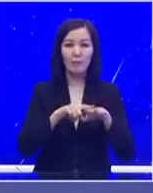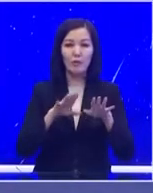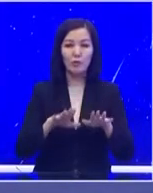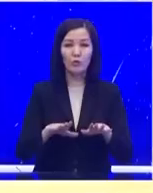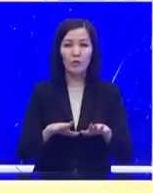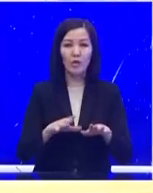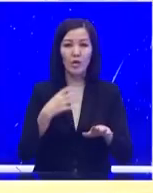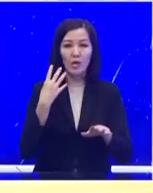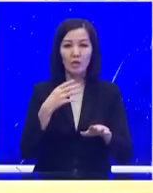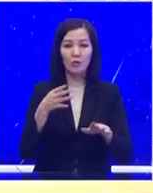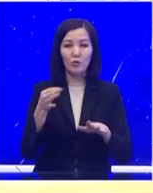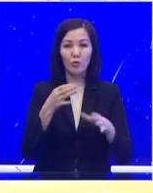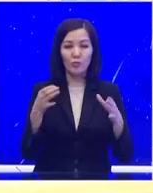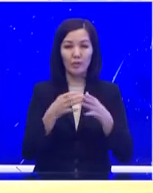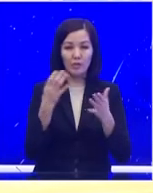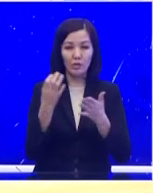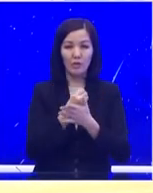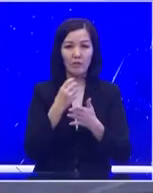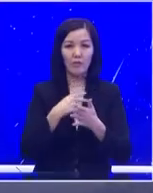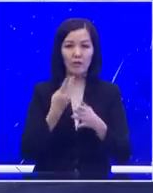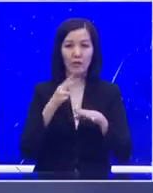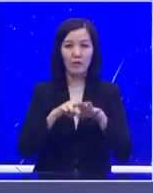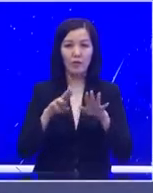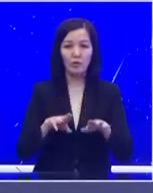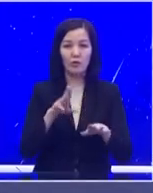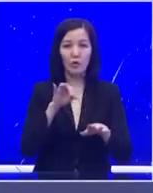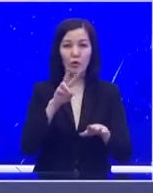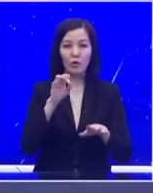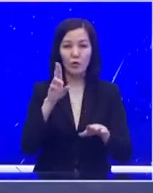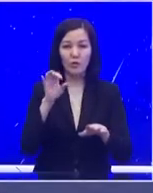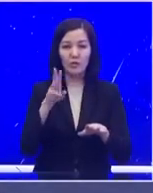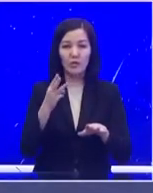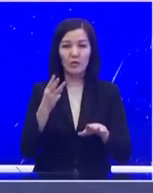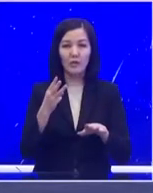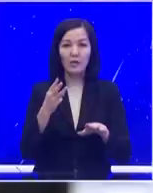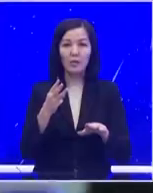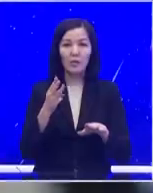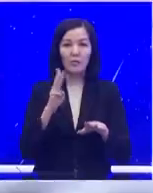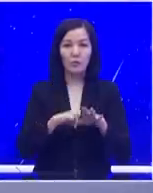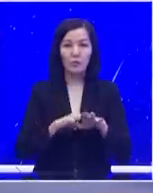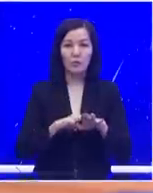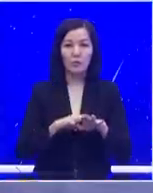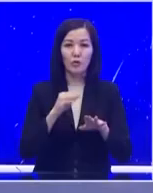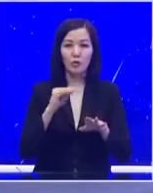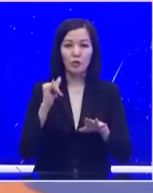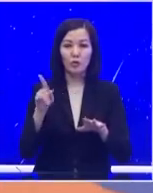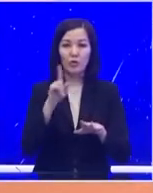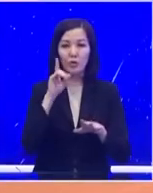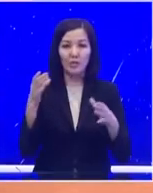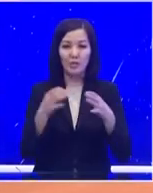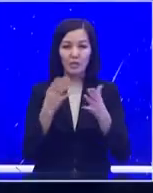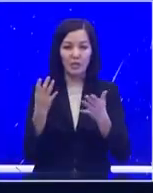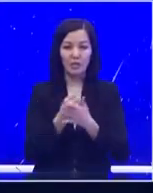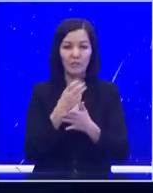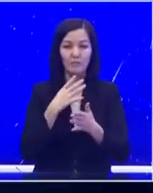орынды Қызылорда облысының балуандары жеңіп алды. Күміс жүлдені Түркістан өңірінің спортшылары иеленді. Үздік үштікті жетісулық жастар түйіндеді.